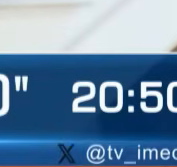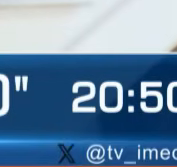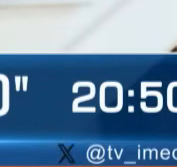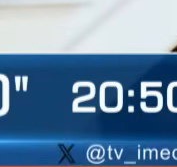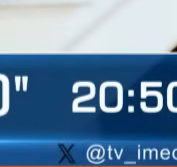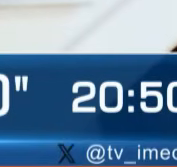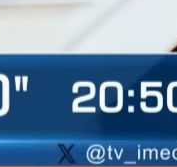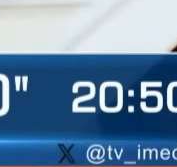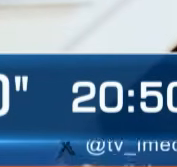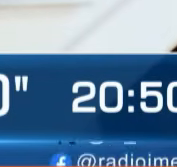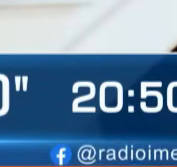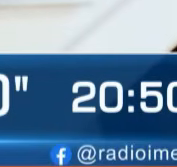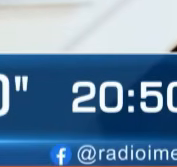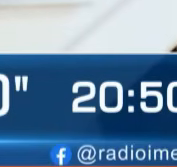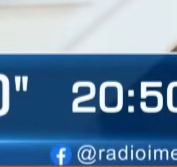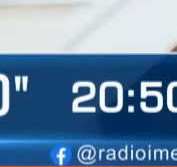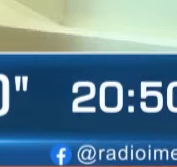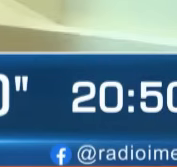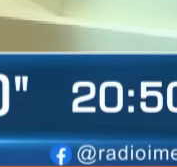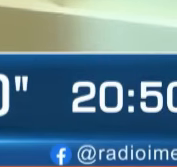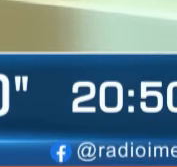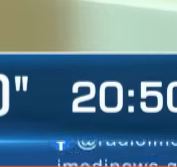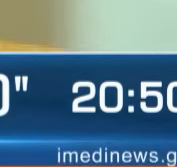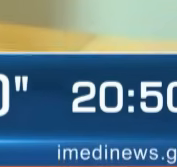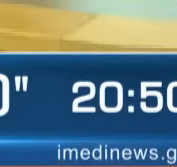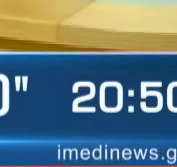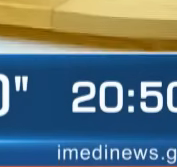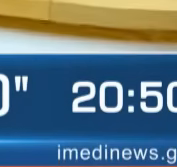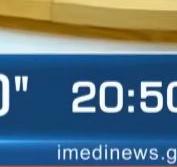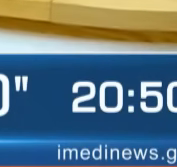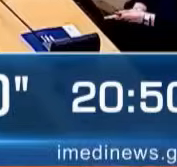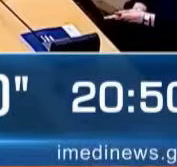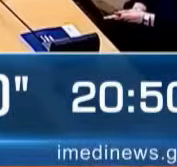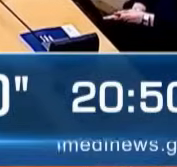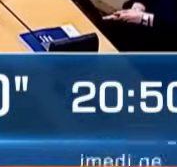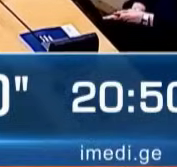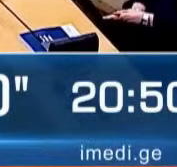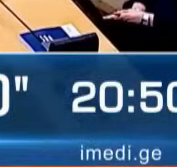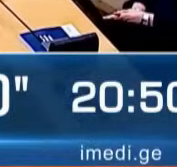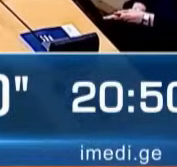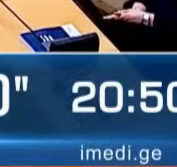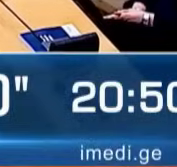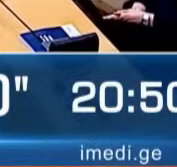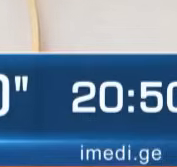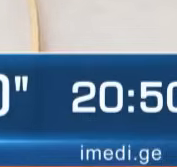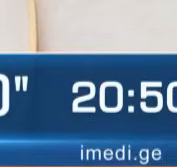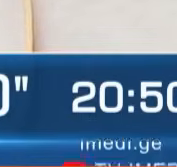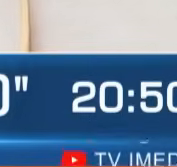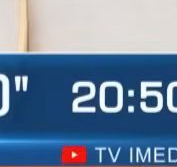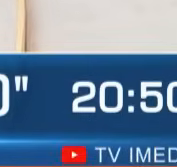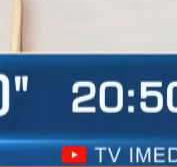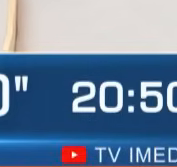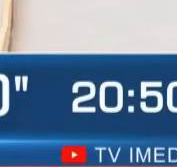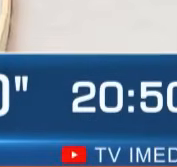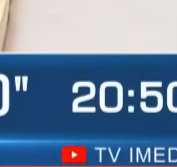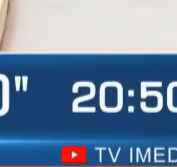საქციელში, რაც კი ოდესმე ჩაუდენია პატიმარ სააკაშვილს. ერთობის პლატფორმა ევროპისთვის სალომე ზურაბიშვილმა ორი დღის წინ დაანონსა და